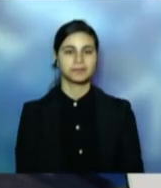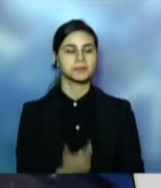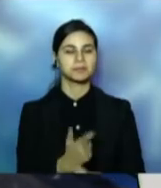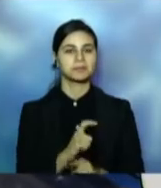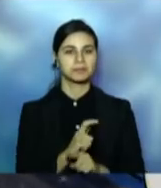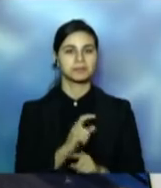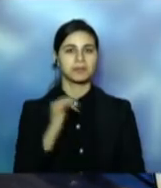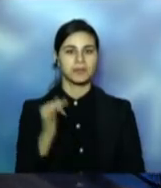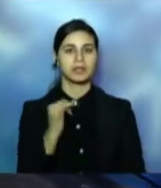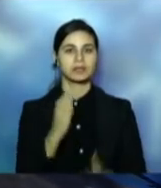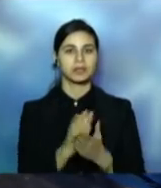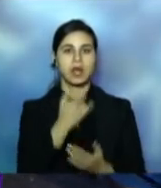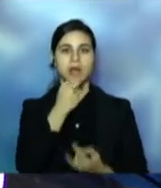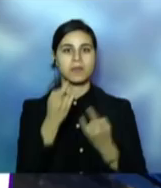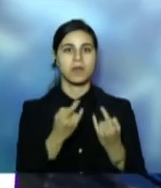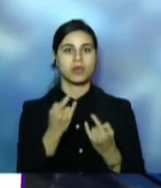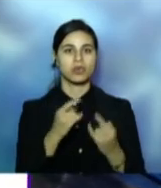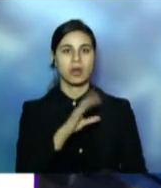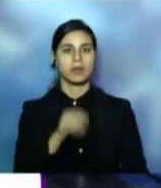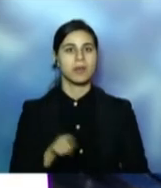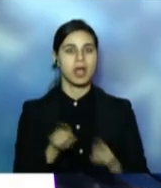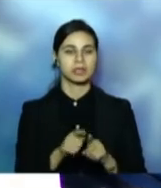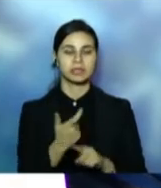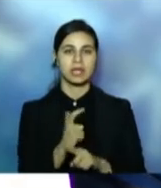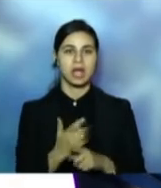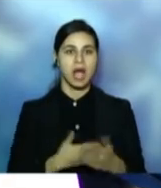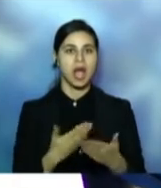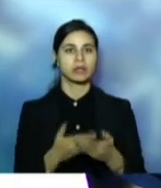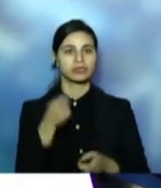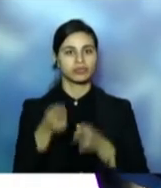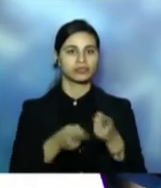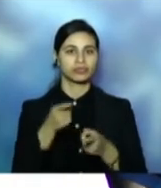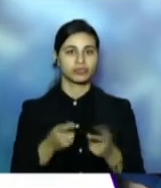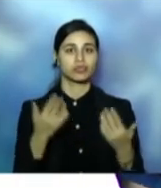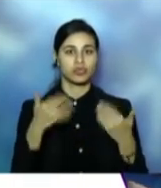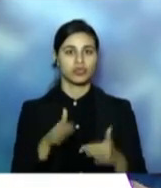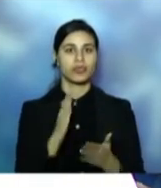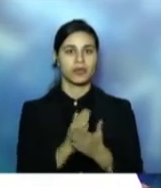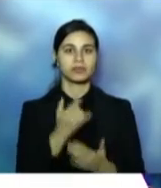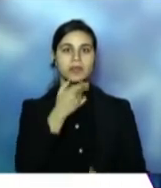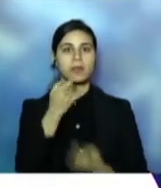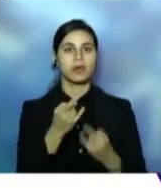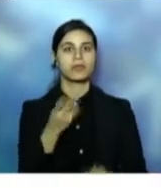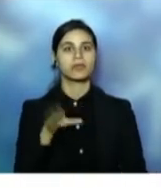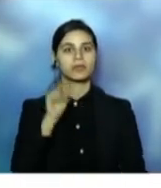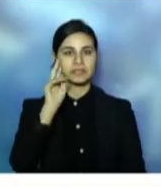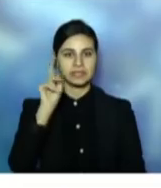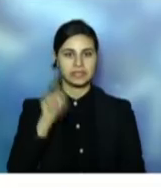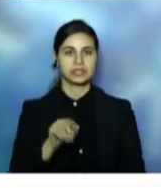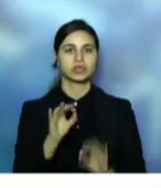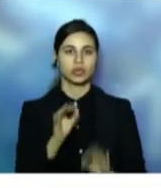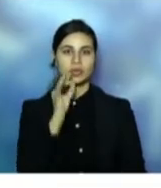ძალიან სასიამოვნოა, რომ მაყურებლები ასეთი აქტიურები არიან. მე როგორც ვიცი, უკვე ყავს მაყურებელი, რომელმაც იცის სწორი